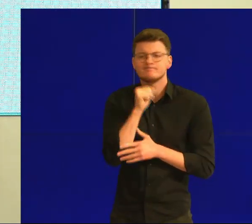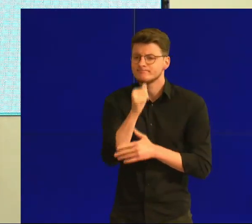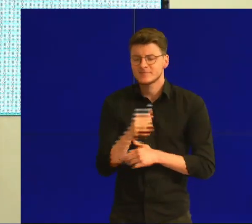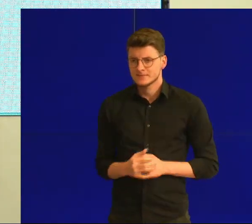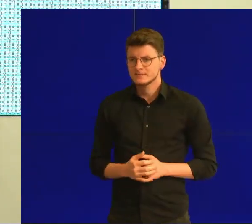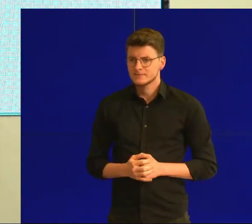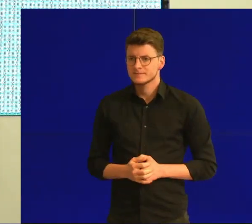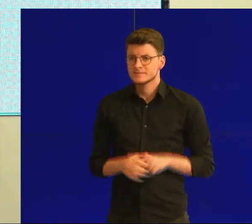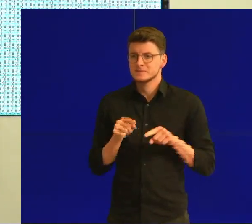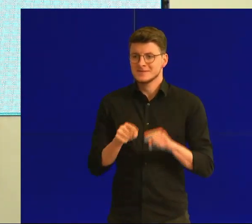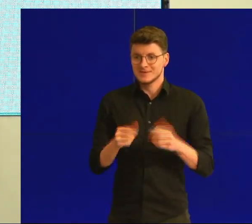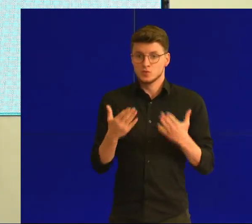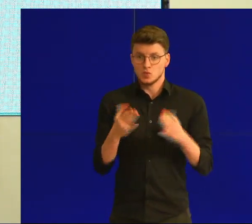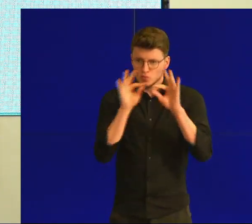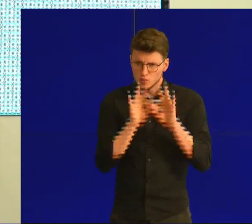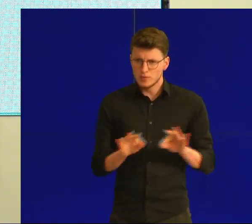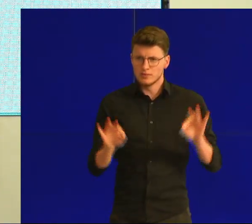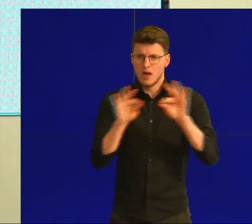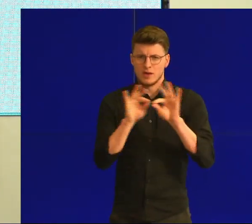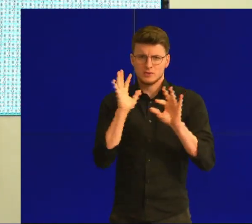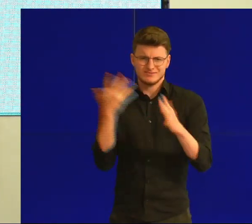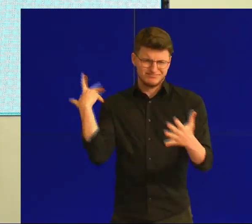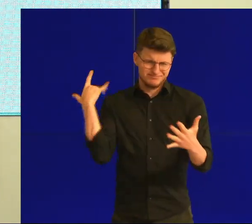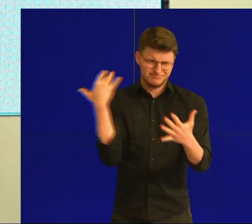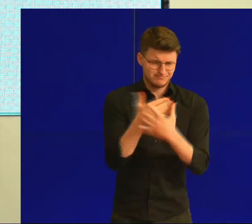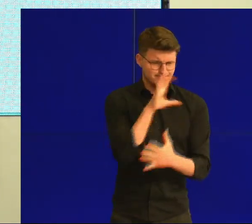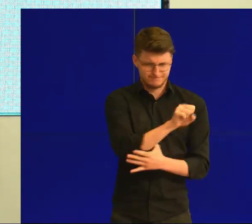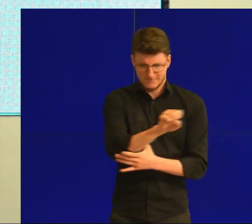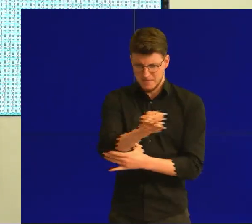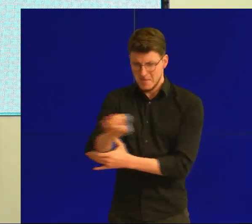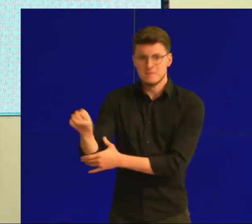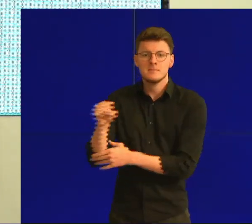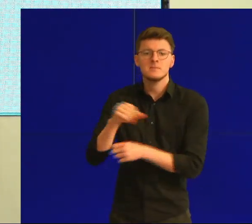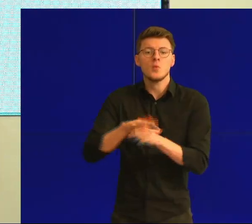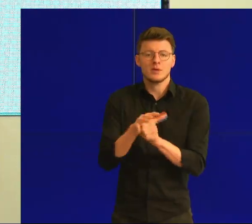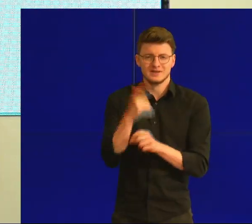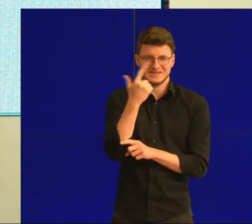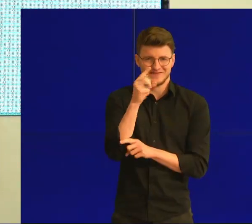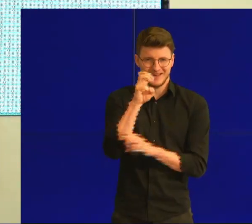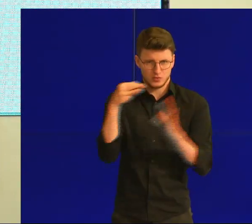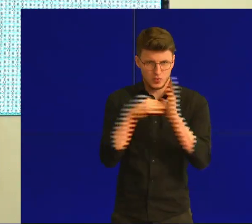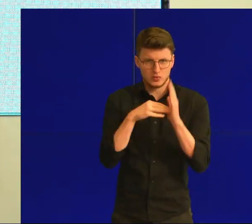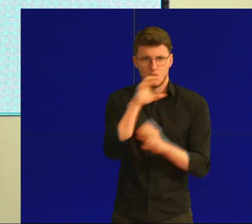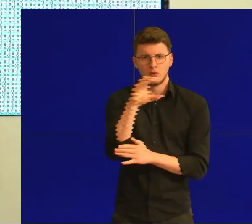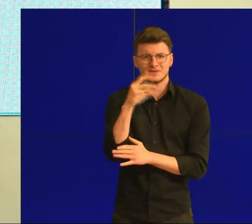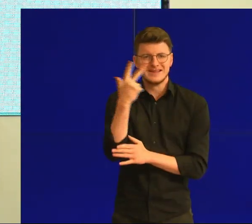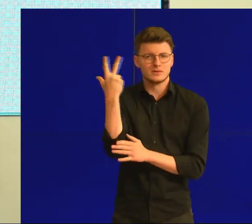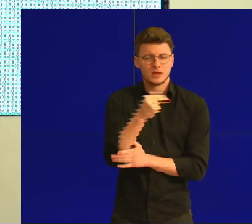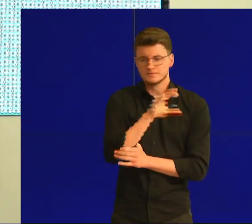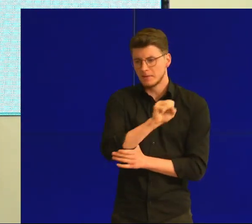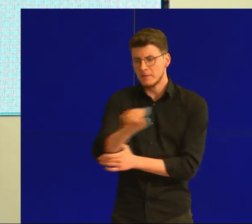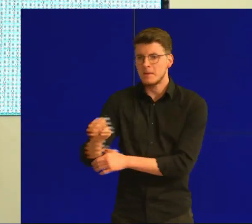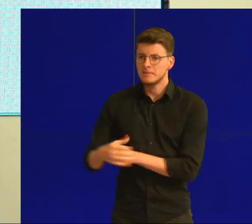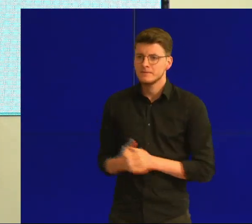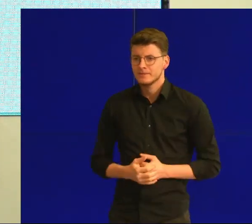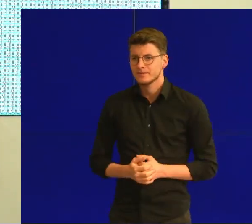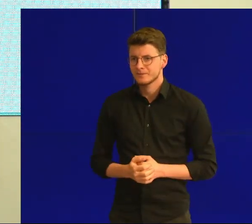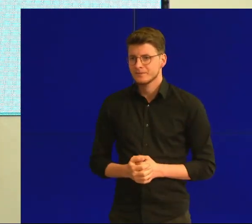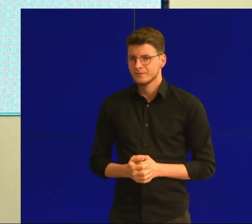festival yvan d'activité ou drian tactique berwyn